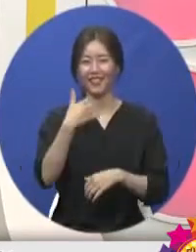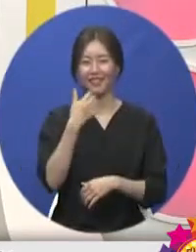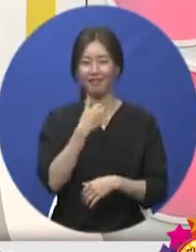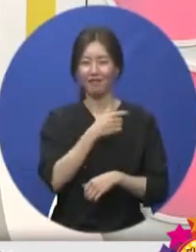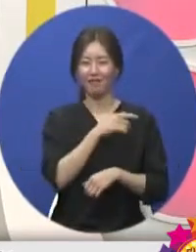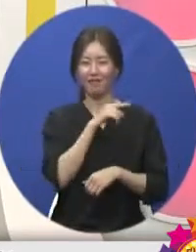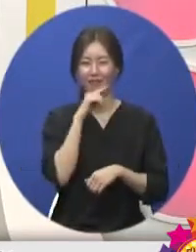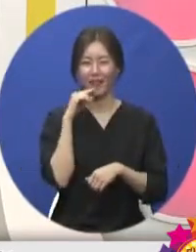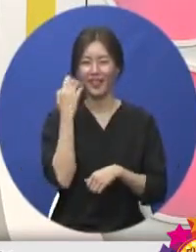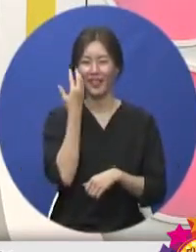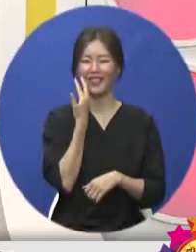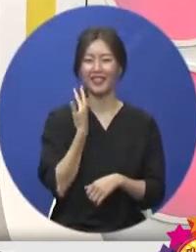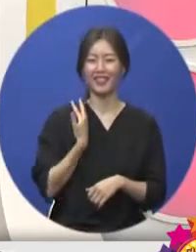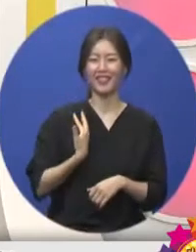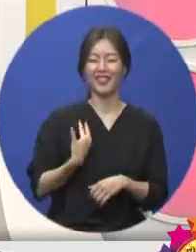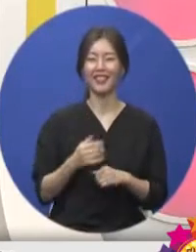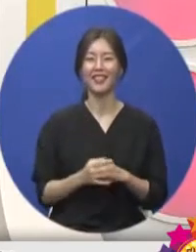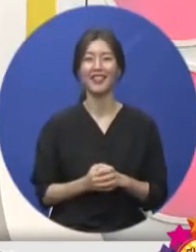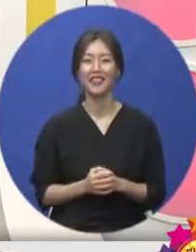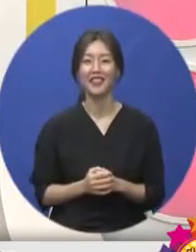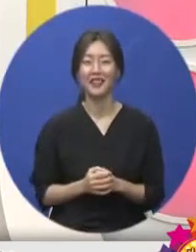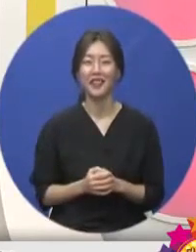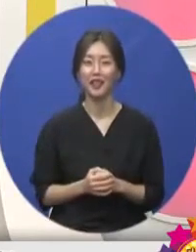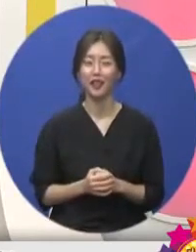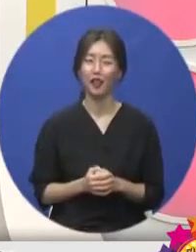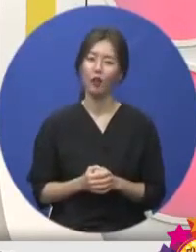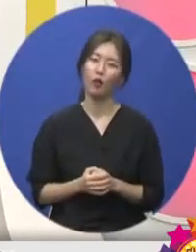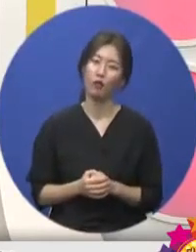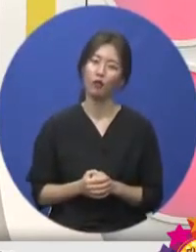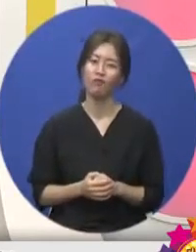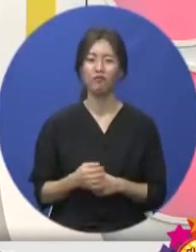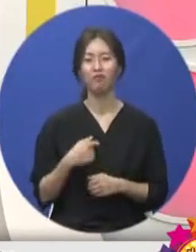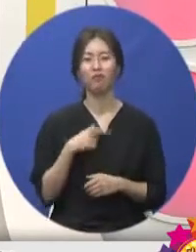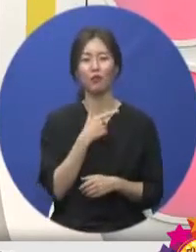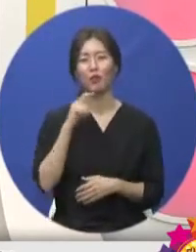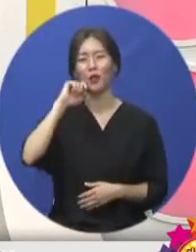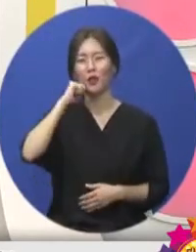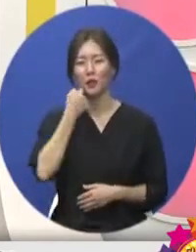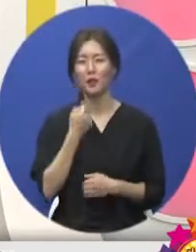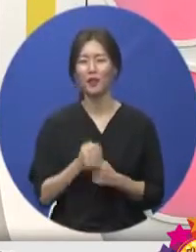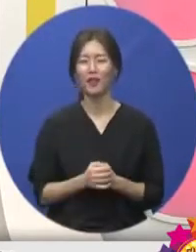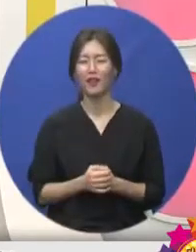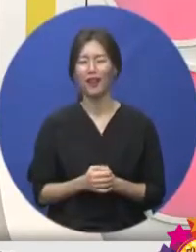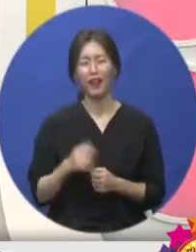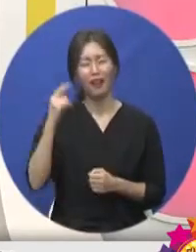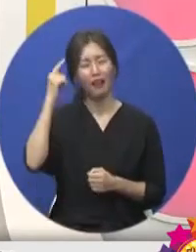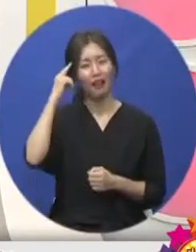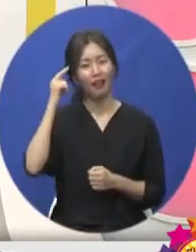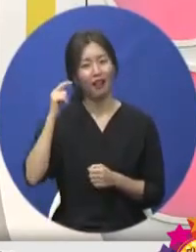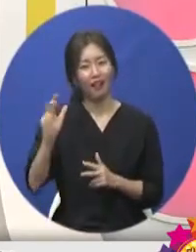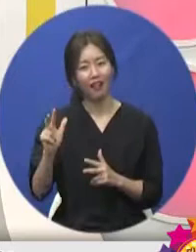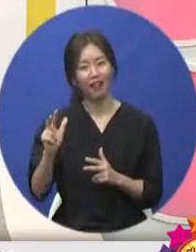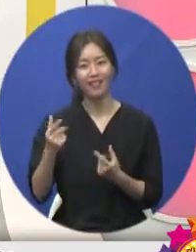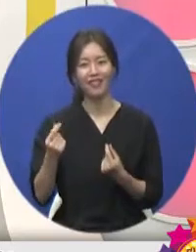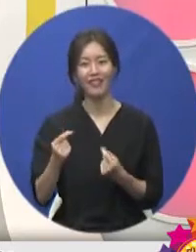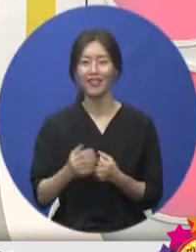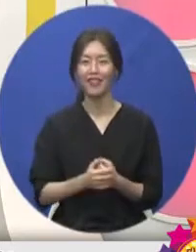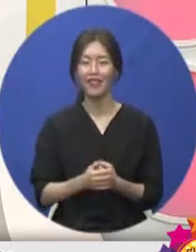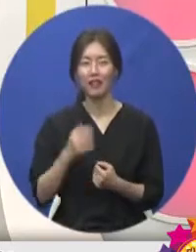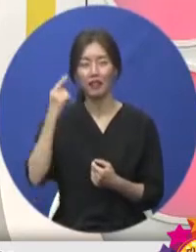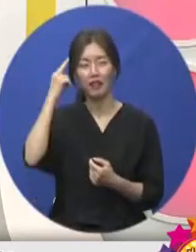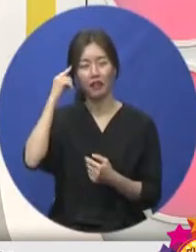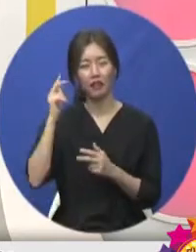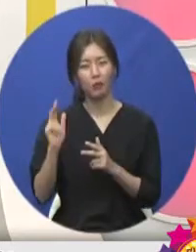아. 예, 예 좀비. 예. 어 저는 여러분들 예. 너무 어렵습니다. 머리가 이게 머리가 이렇게 잘